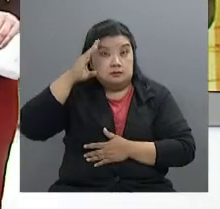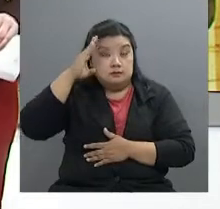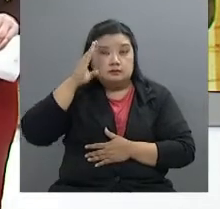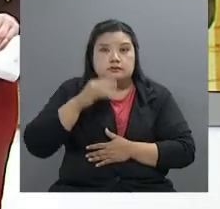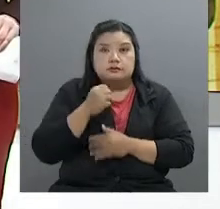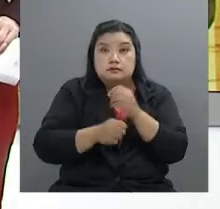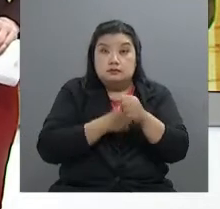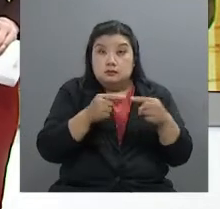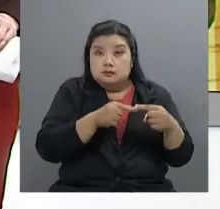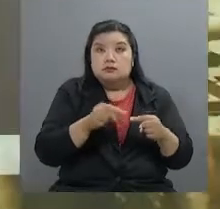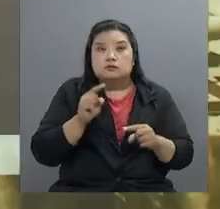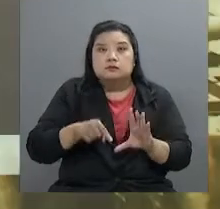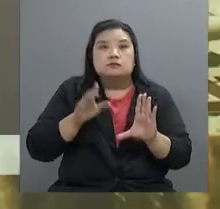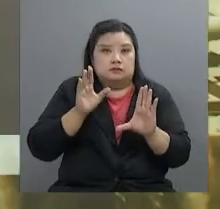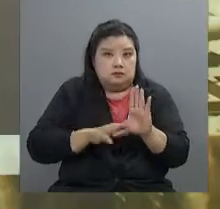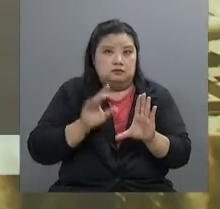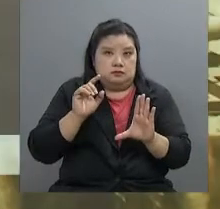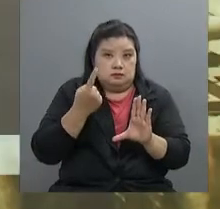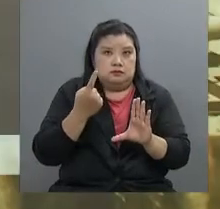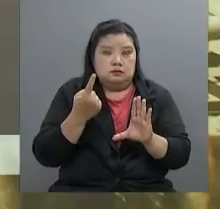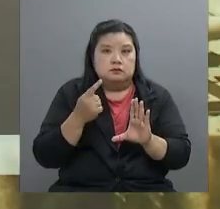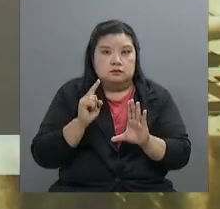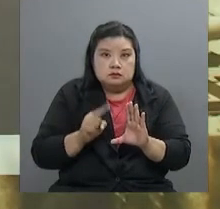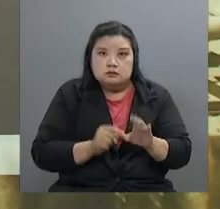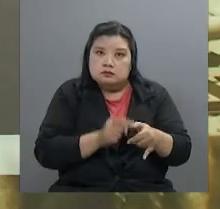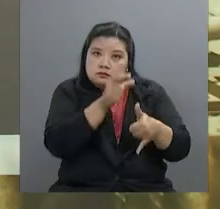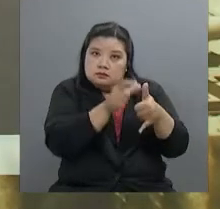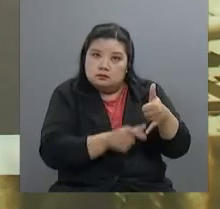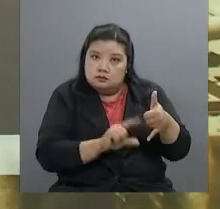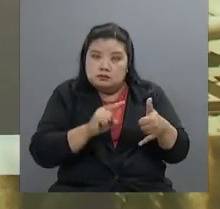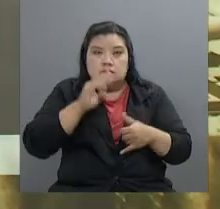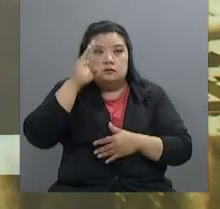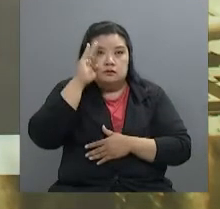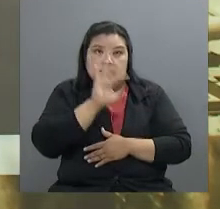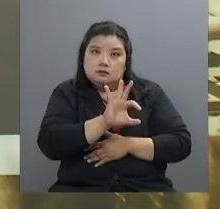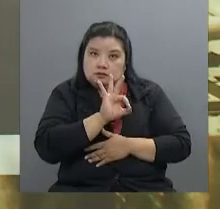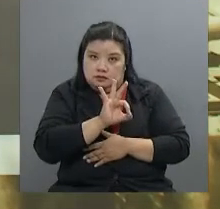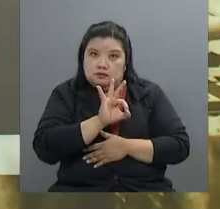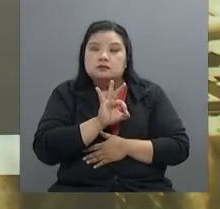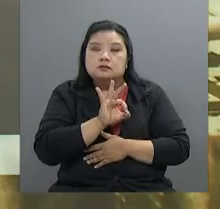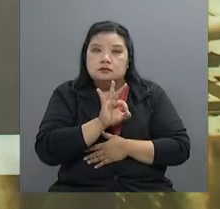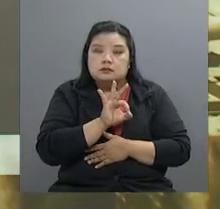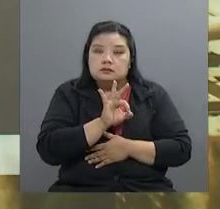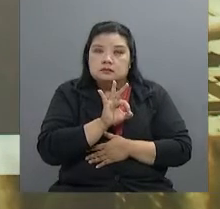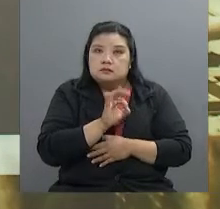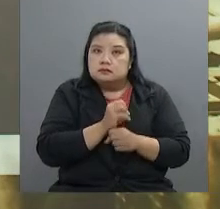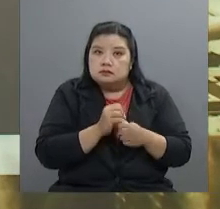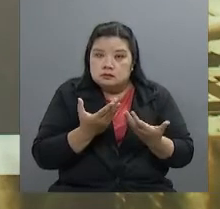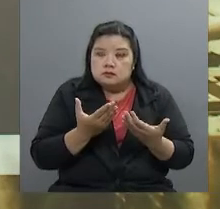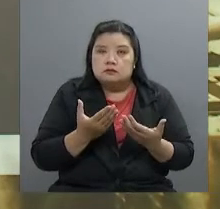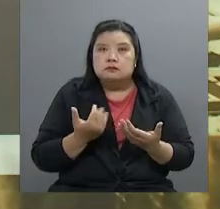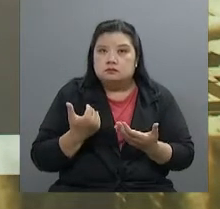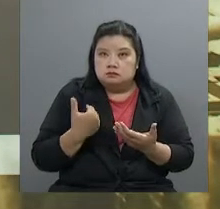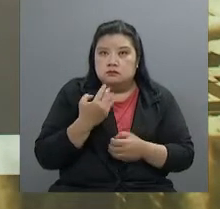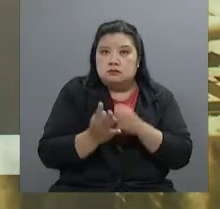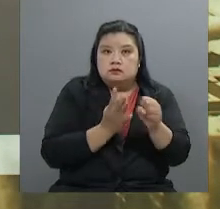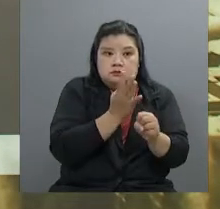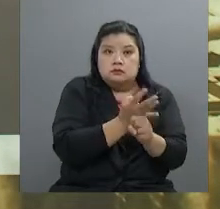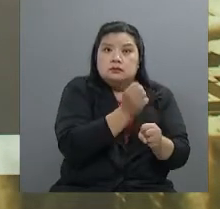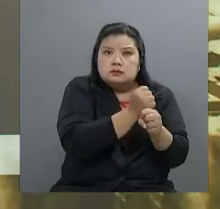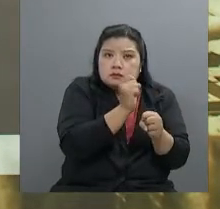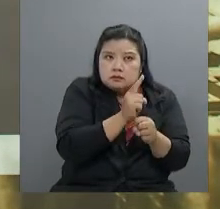แต่จะต้องผ่านการพิจารณาของกองทัพค่ะโดยจะดูจากผลงานในช่วง 4ปีที่ผ่านมานะ